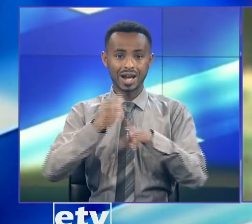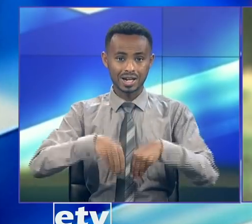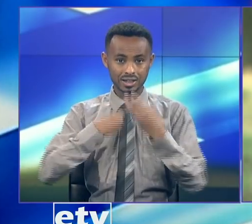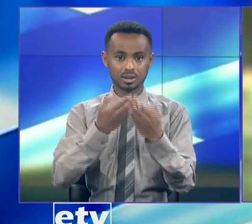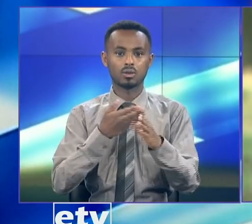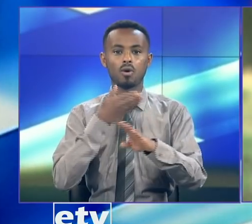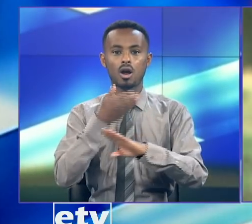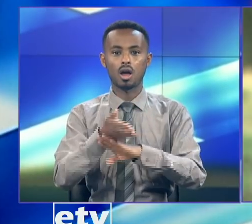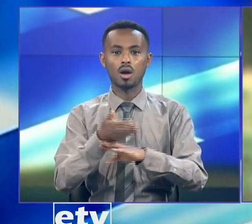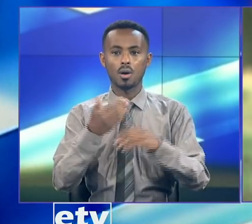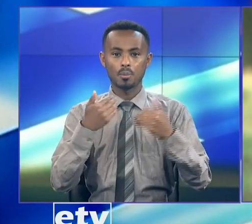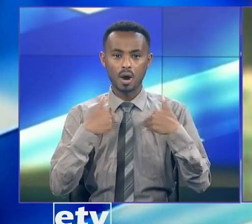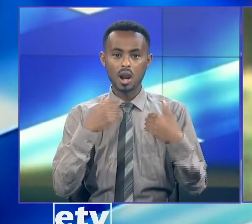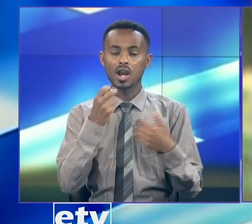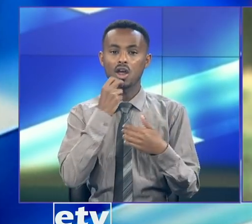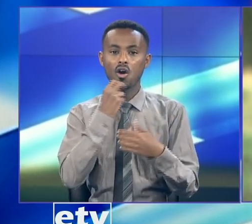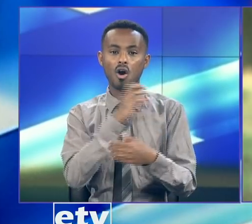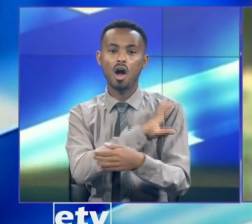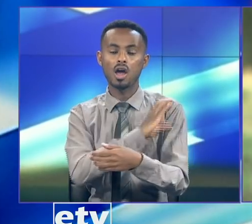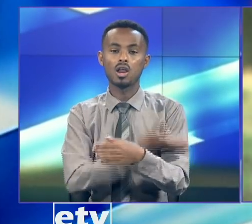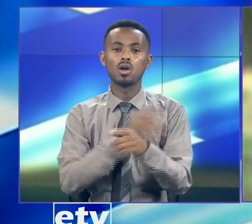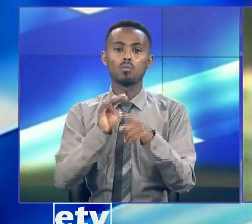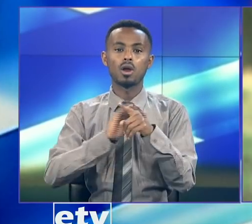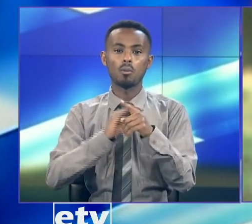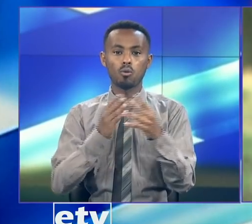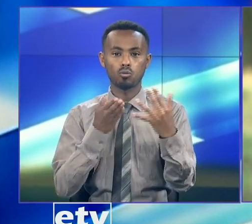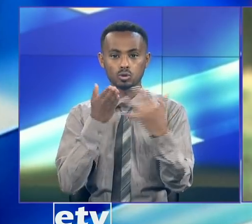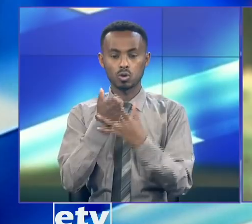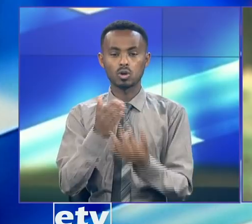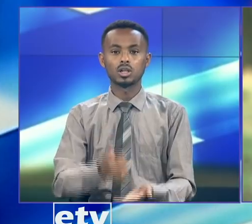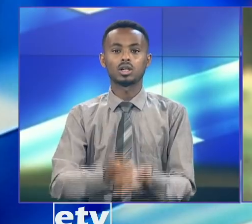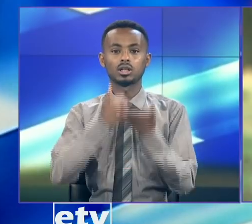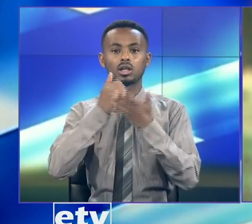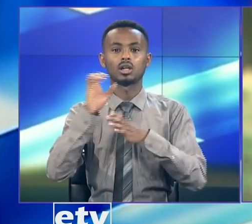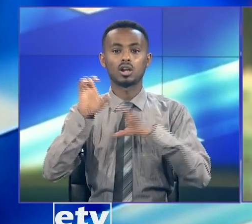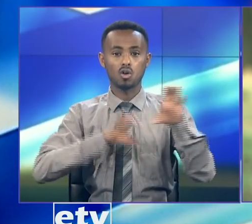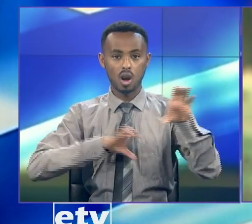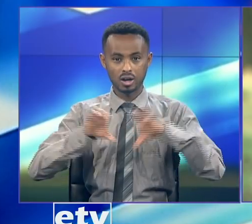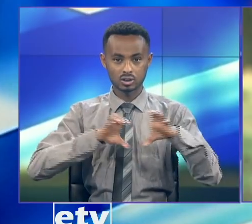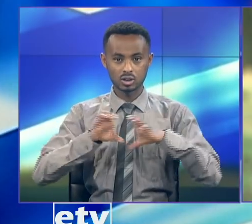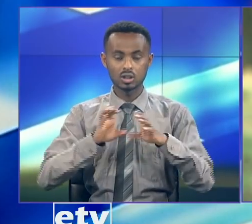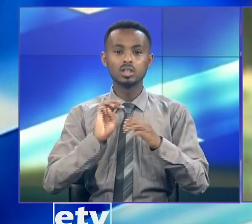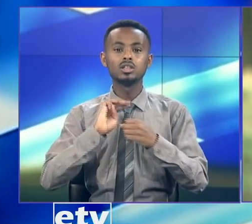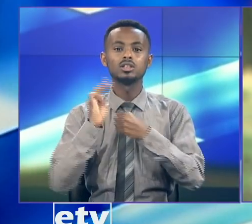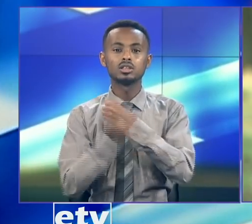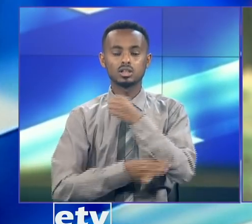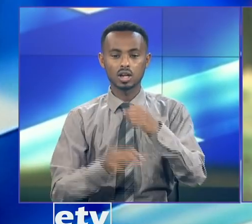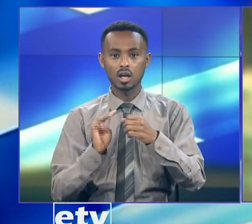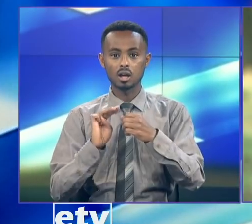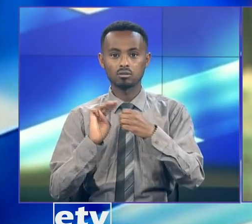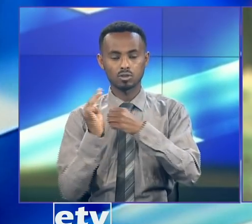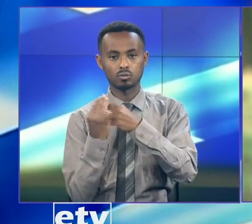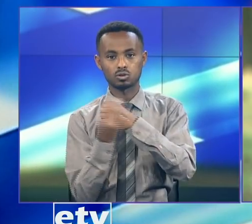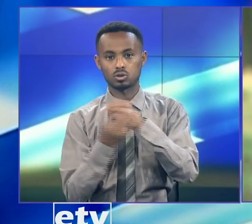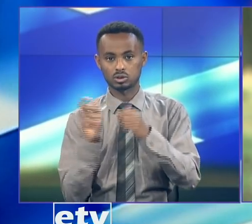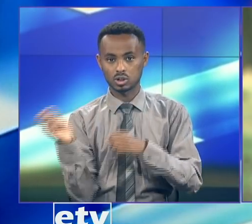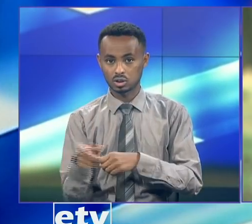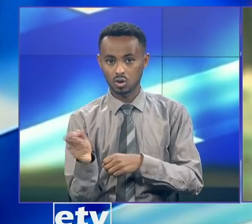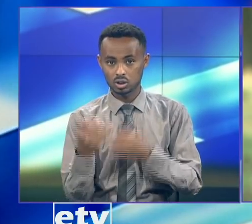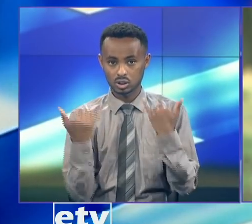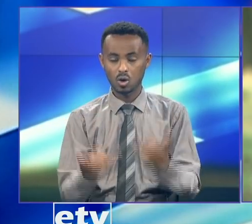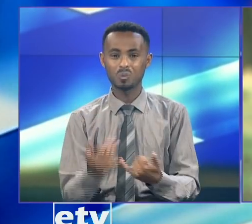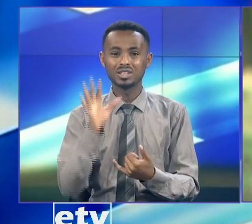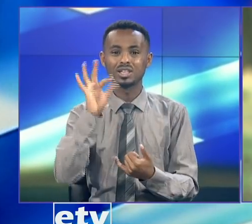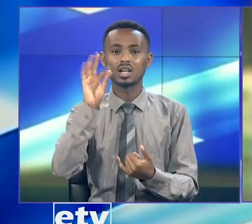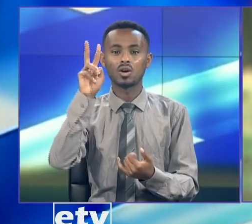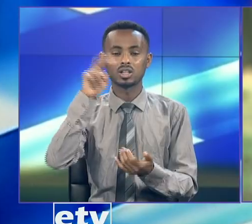በኋላ ባለን የውሃ ኃይል በባለሙያዎች በኩል እገዛ ተደርጎላቸው ስንዴን በመስኖ ዘርተዋል። እስካሁንም